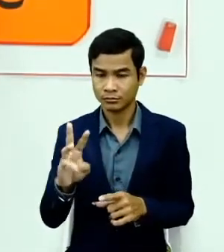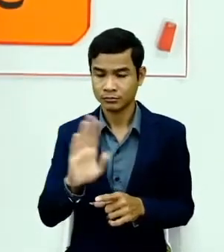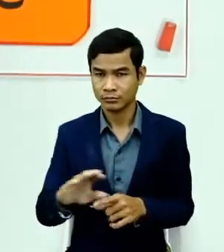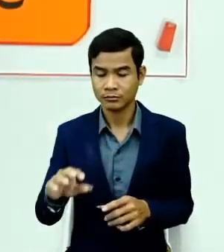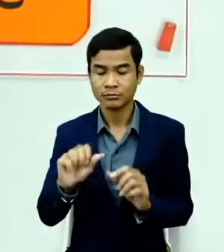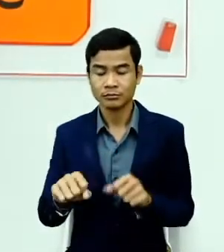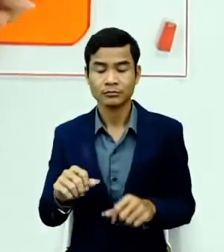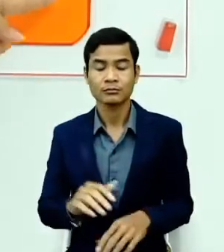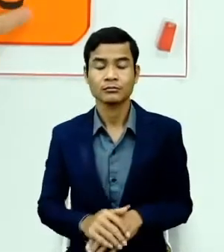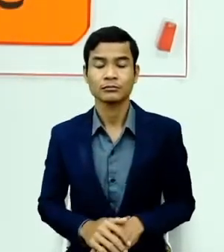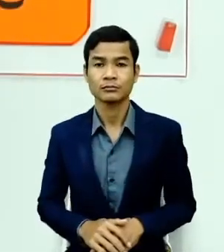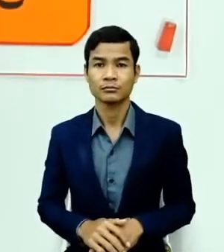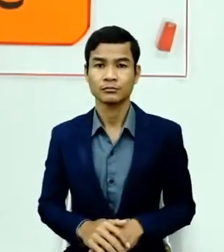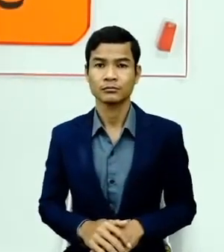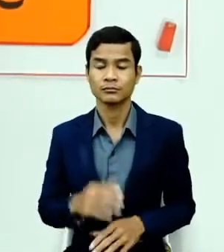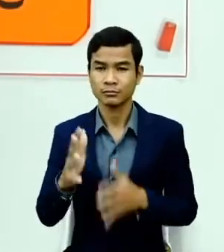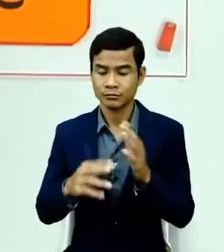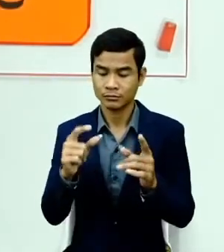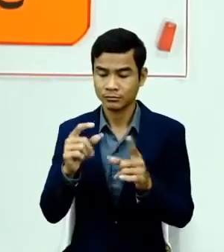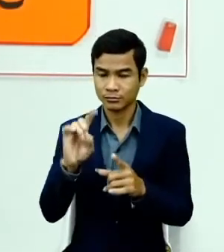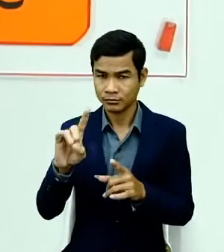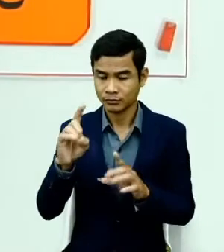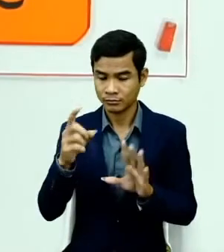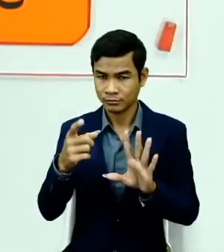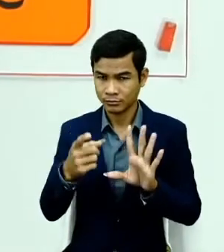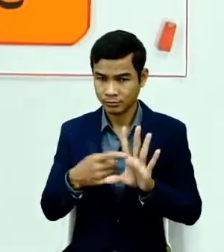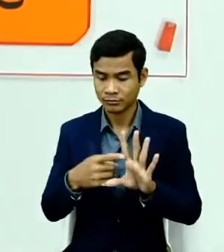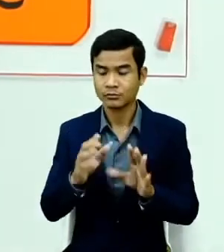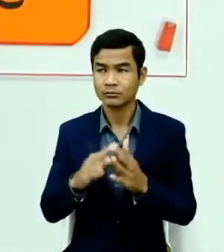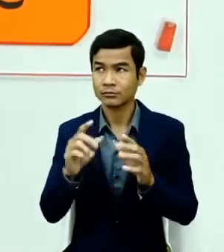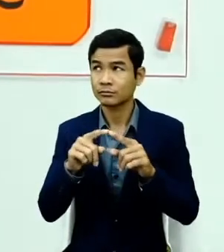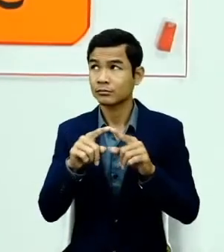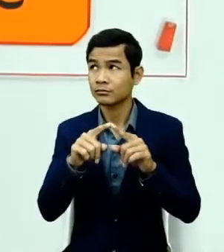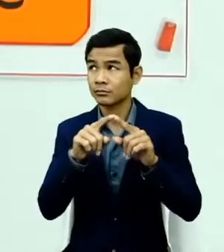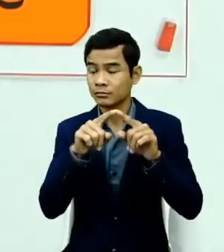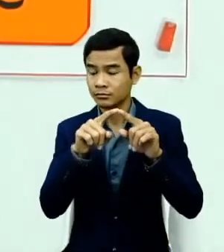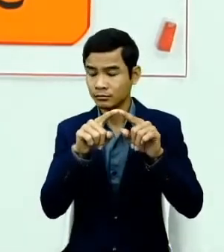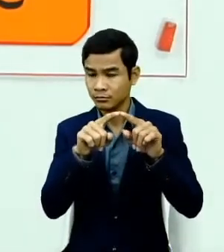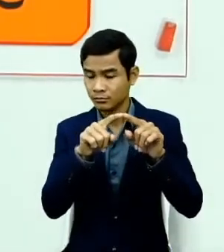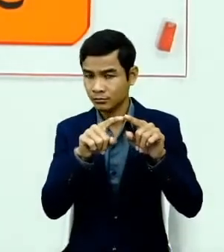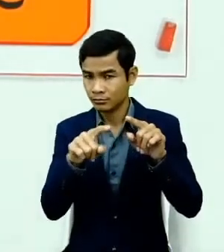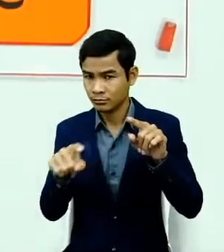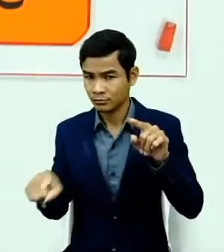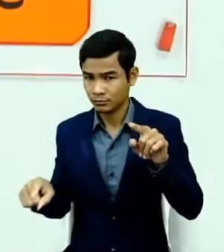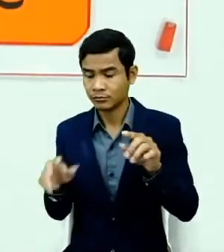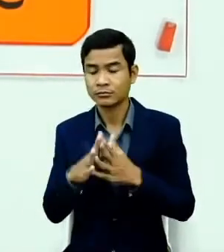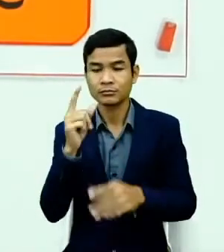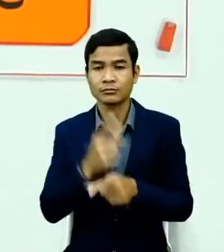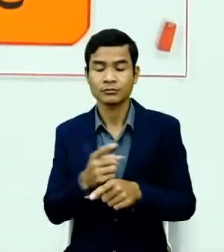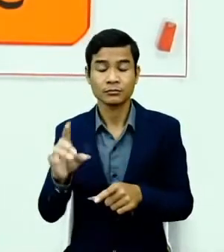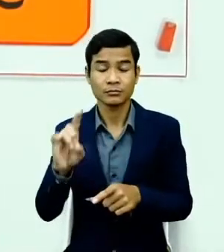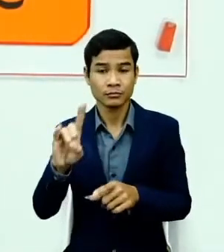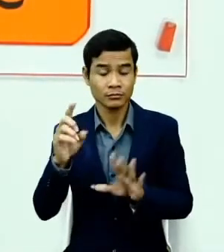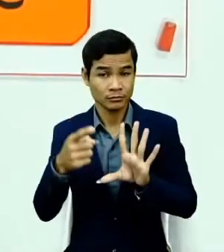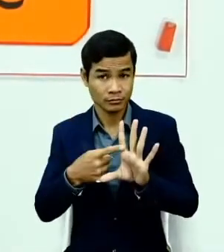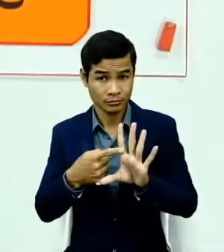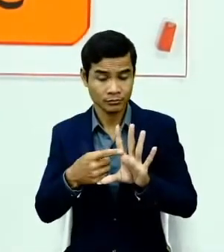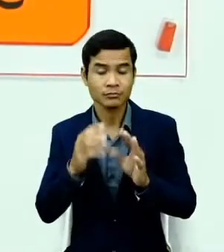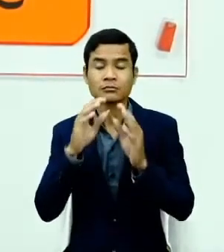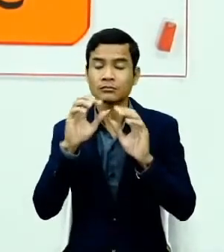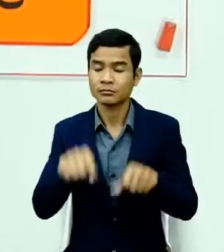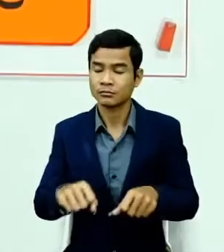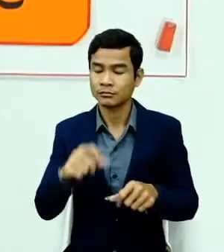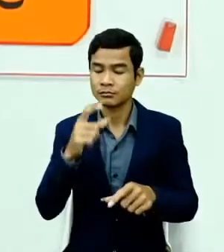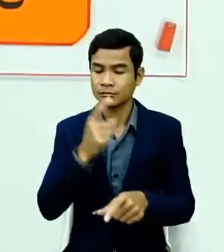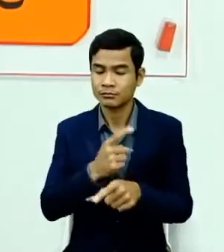យើងអានថាមើចាមើយើងគូសភ្ជាប់ទៅនឹងរូបមើ ត្រឹមត្រូវទេកូនចា